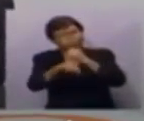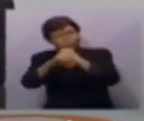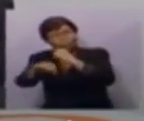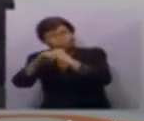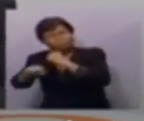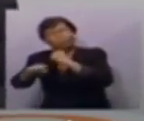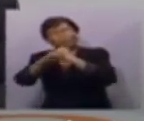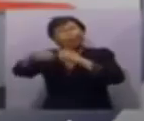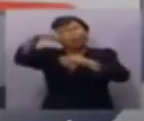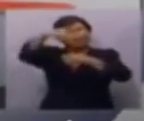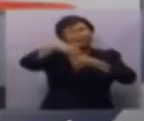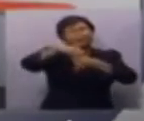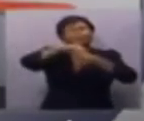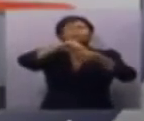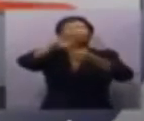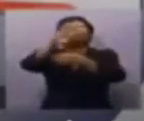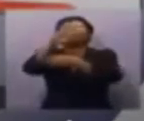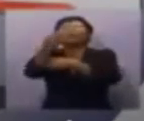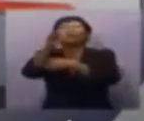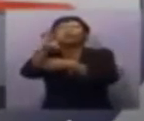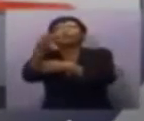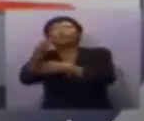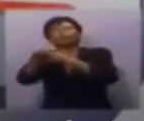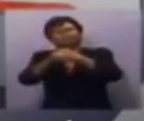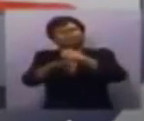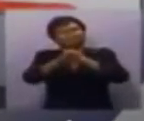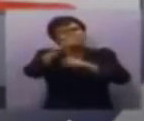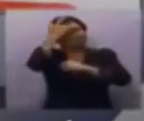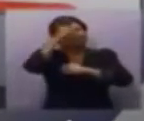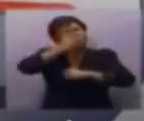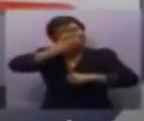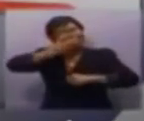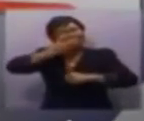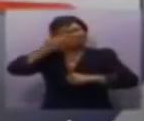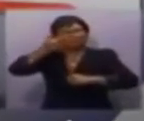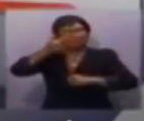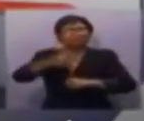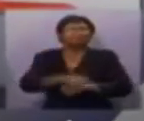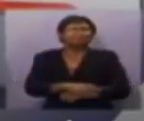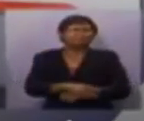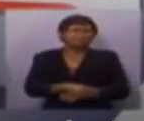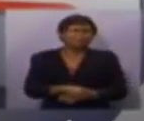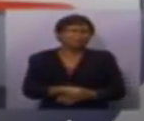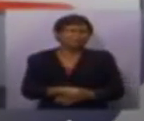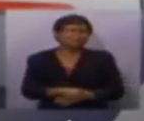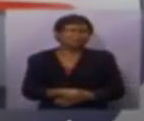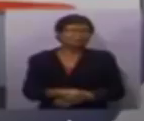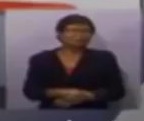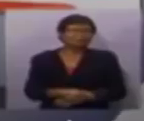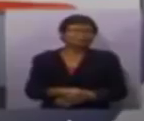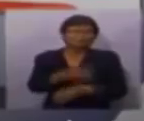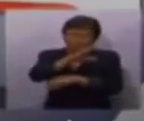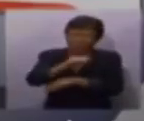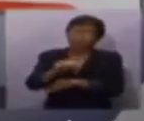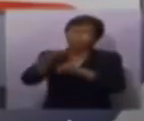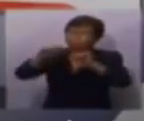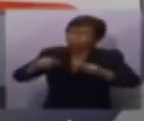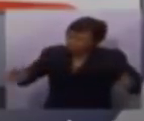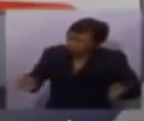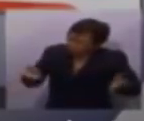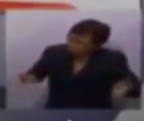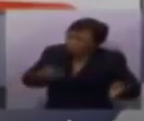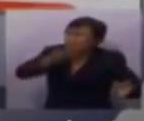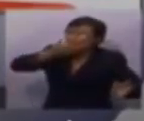menggunakan platform teknologi sosial media ini dan boleh memobilisasikan golongan pengundi